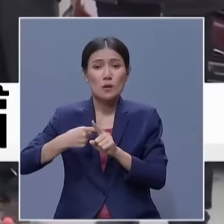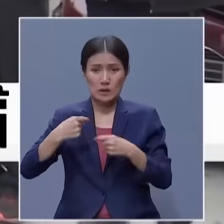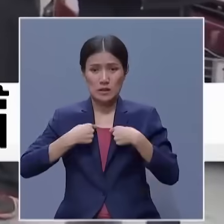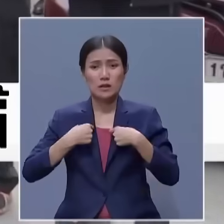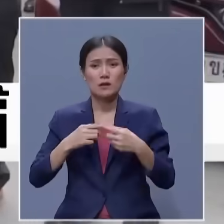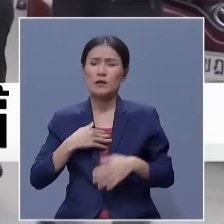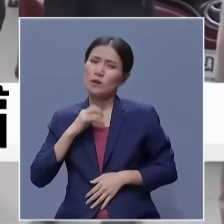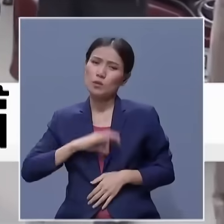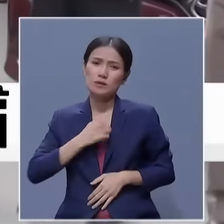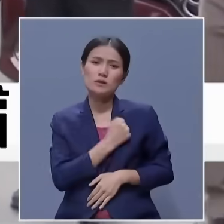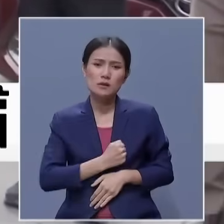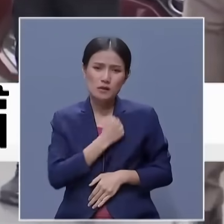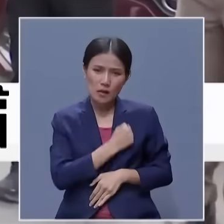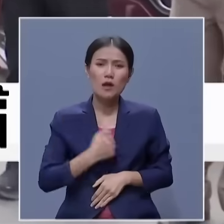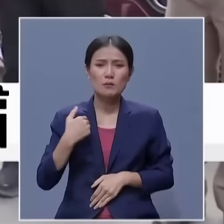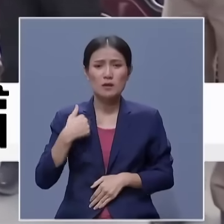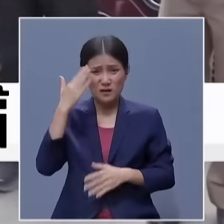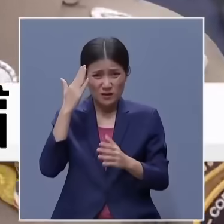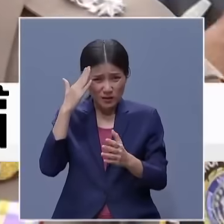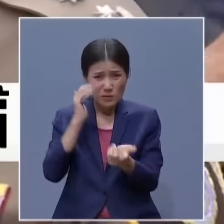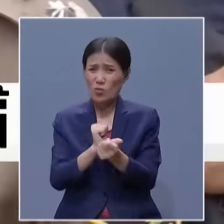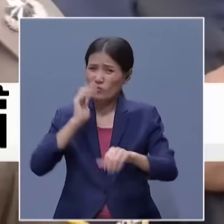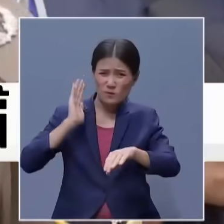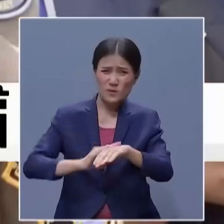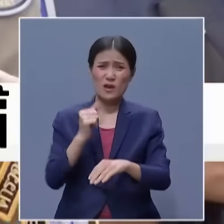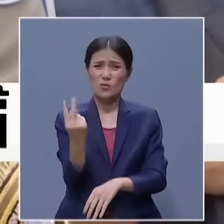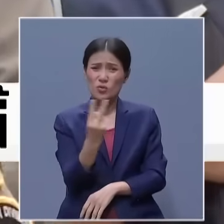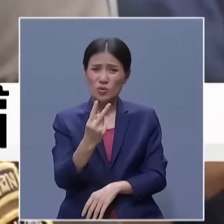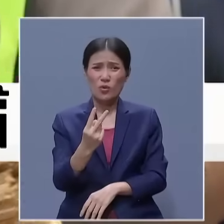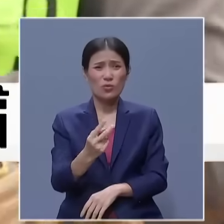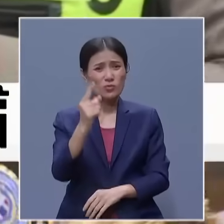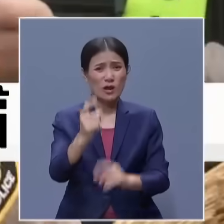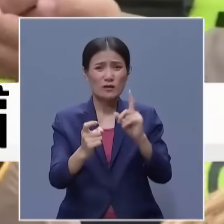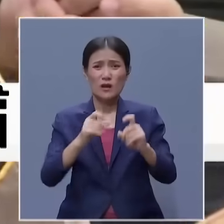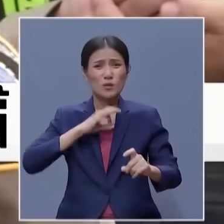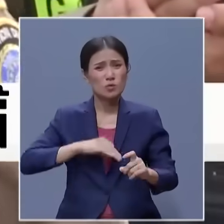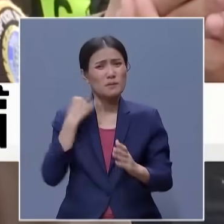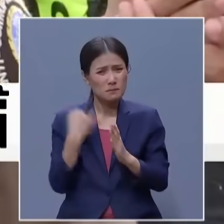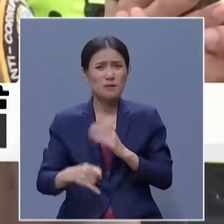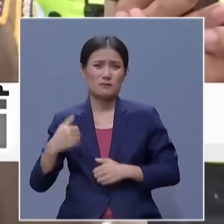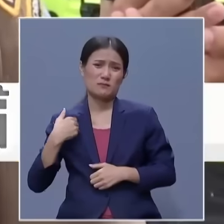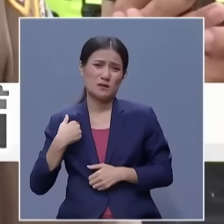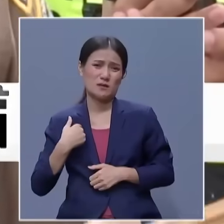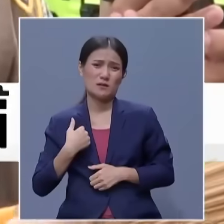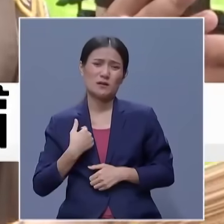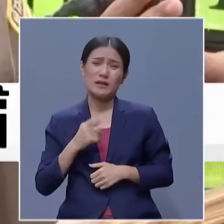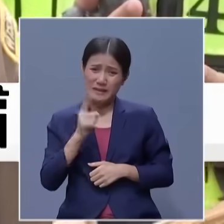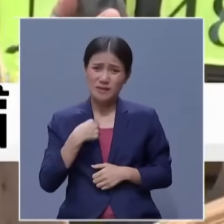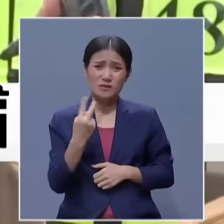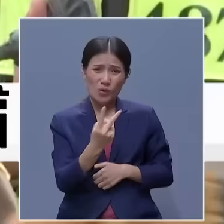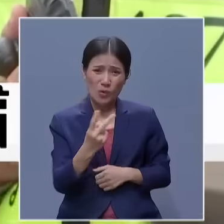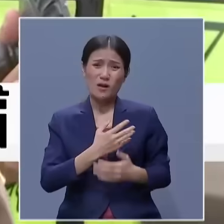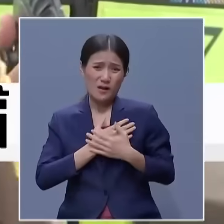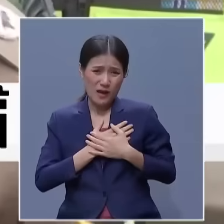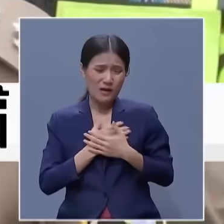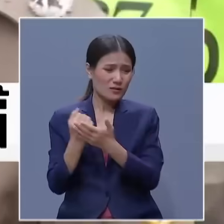การสูญเสียนายตำรวจฝีมือดีทั้งสองนาย ท่านบอกว่านี่แหละคือความรักเขารักกันนะเขาถึงช่วยเหลือกันและกันนะ